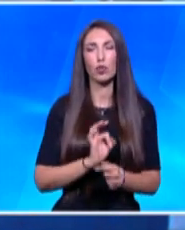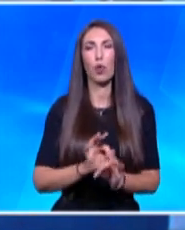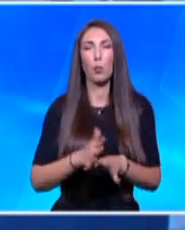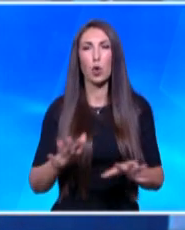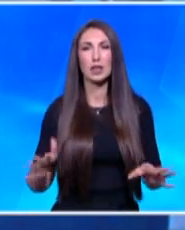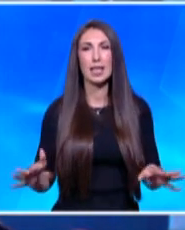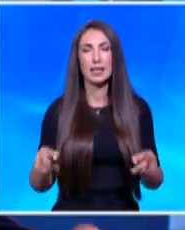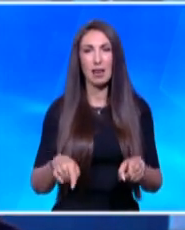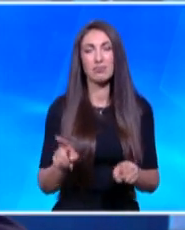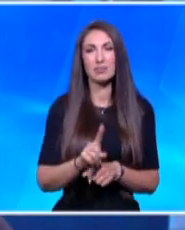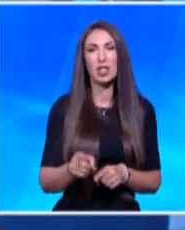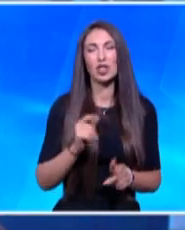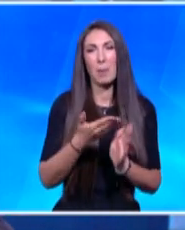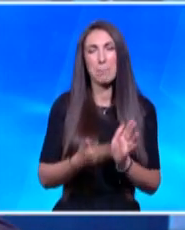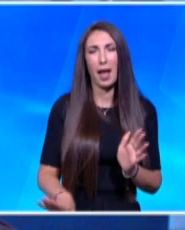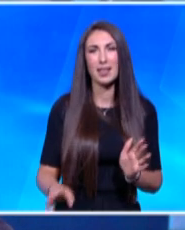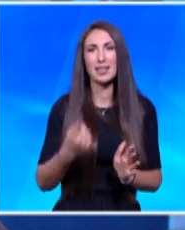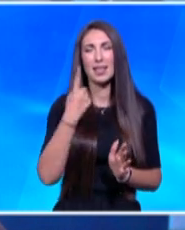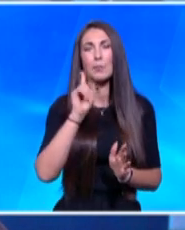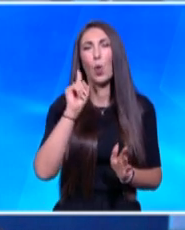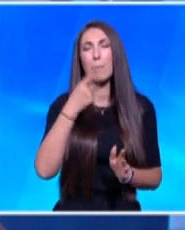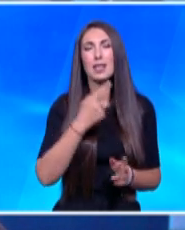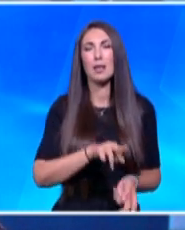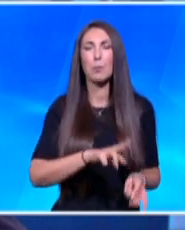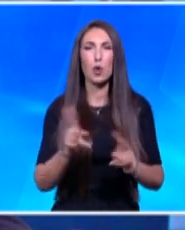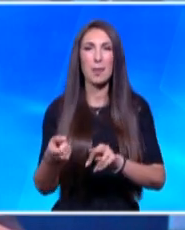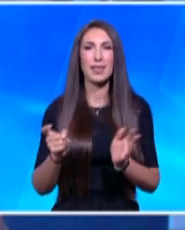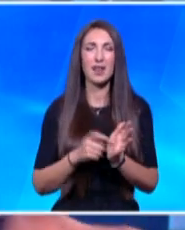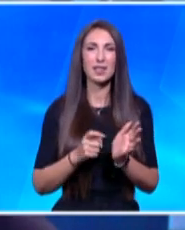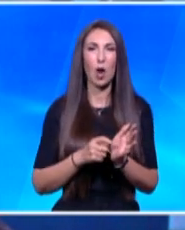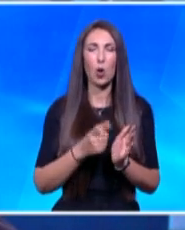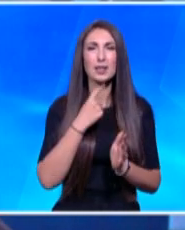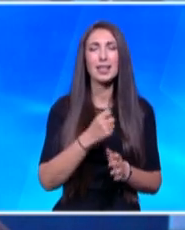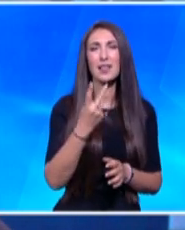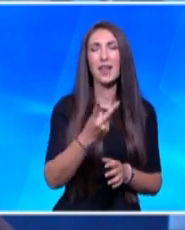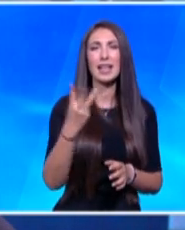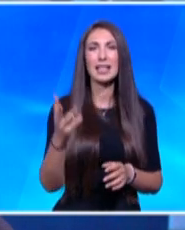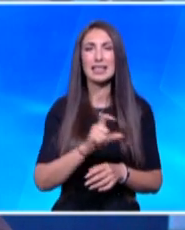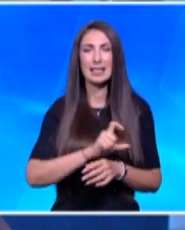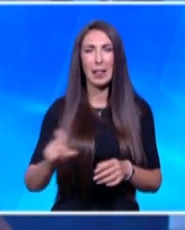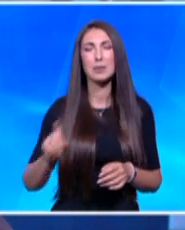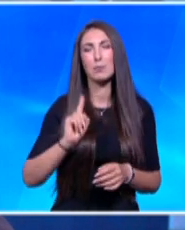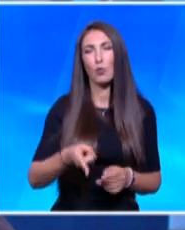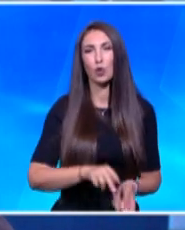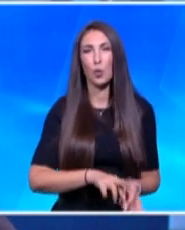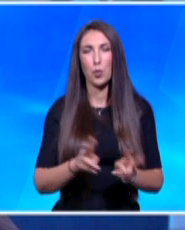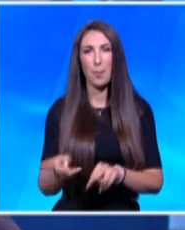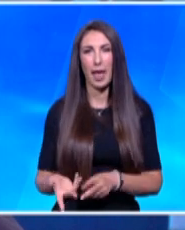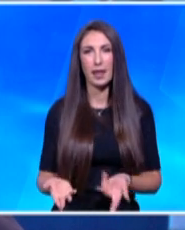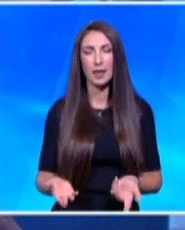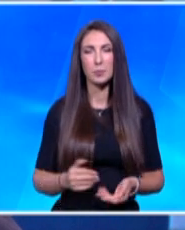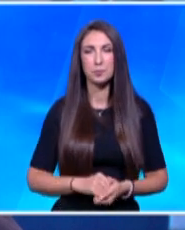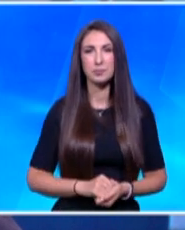които в крайна сметка биха паднали с една много бърза промяна в закона. За 2-3 седмици може да се случи всичко това дори. Така